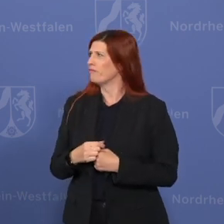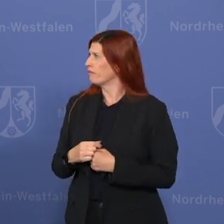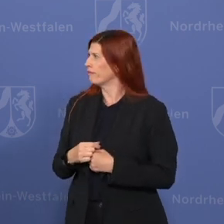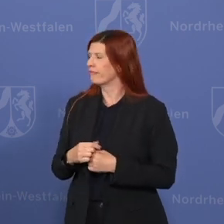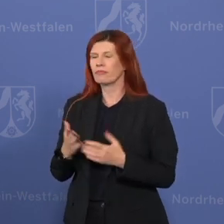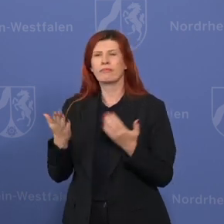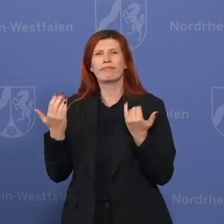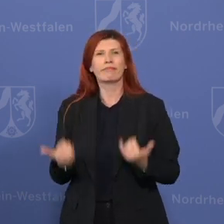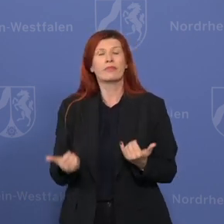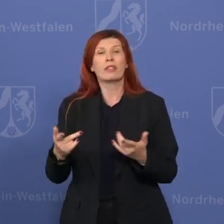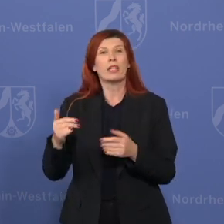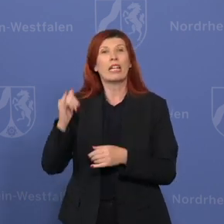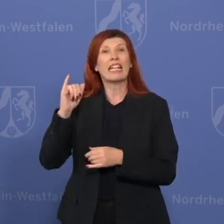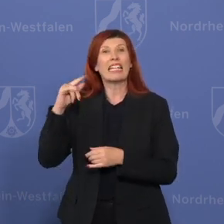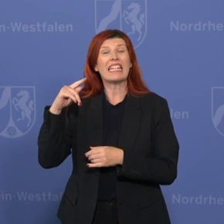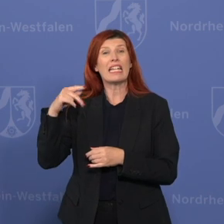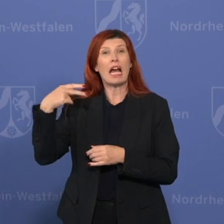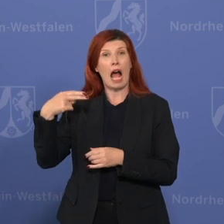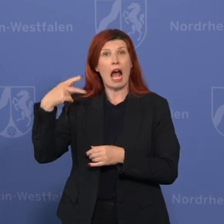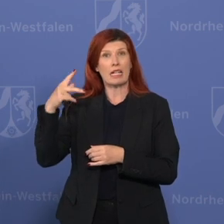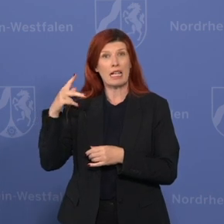Also wir haben ja